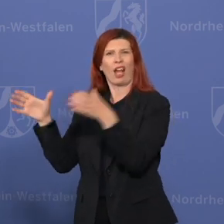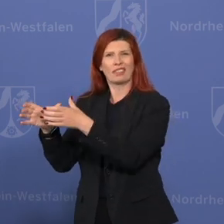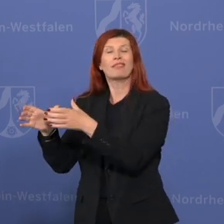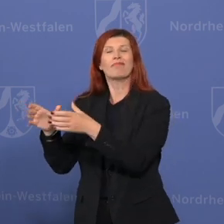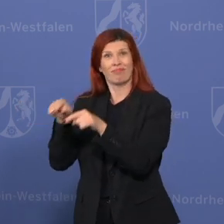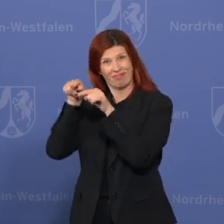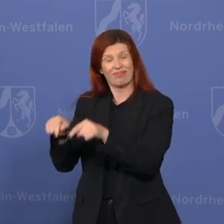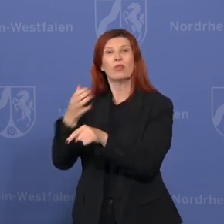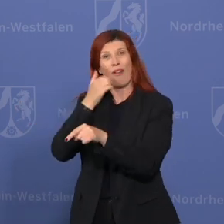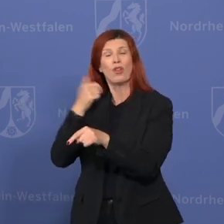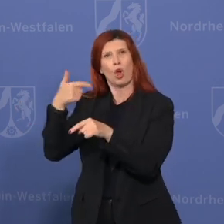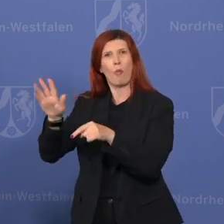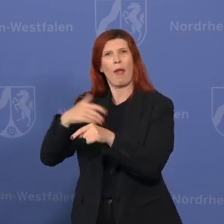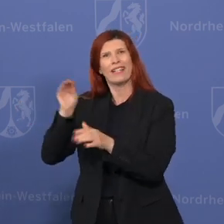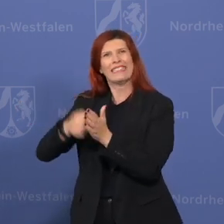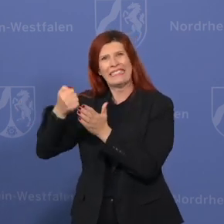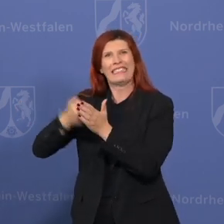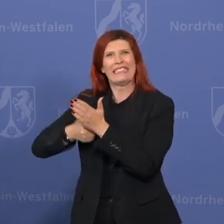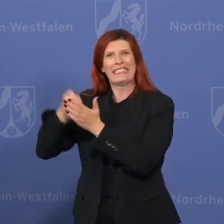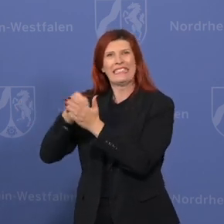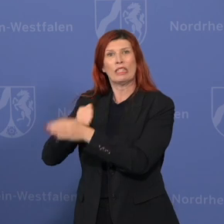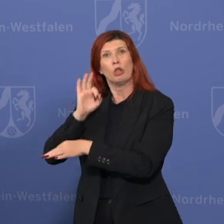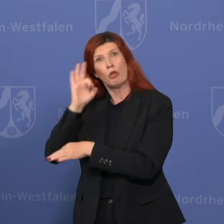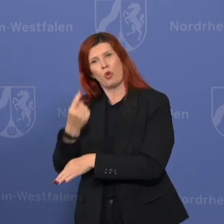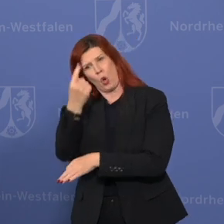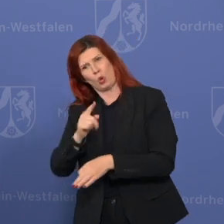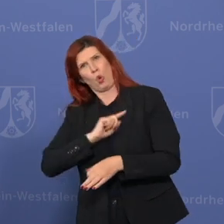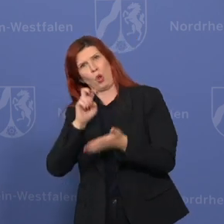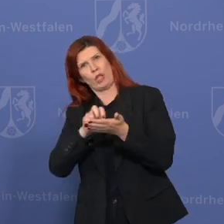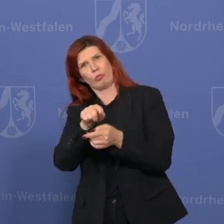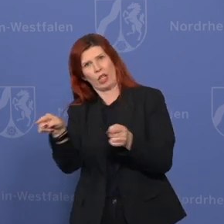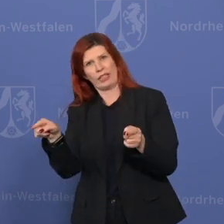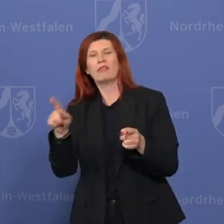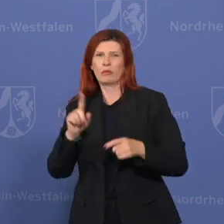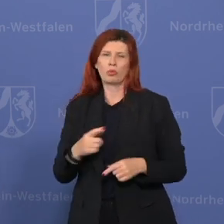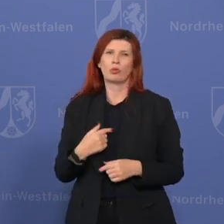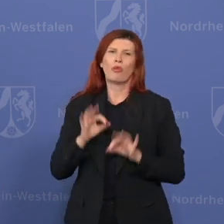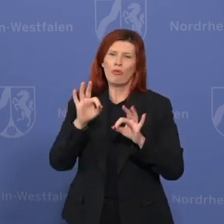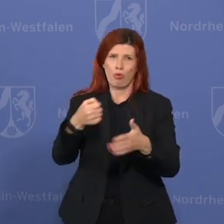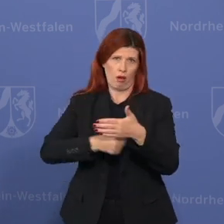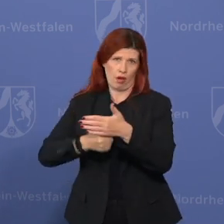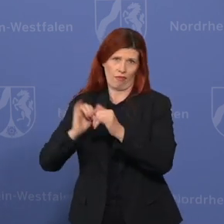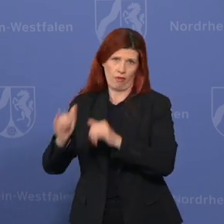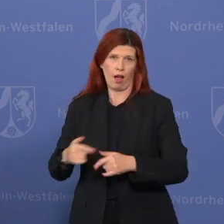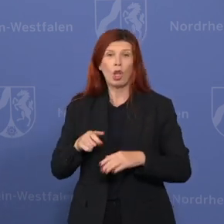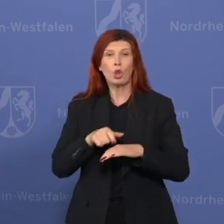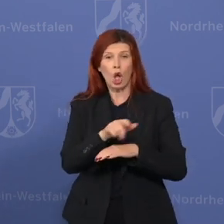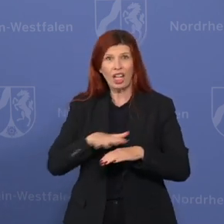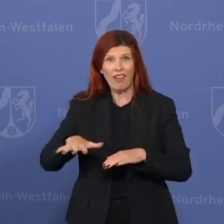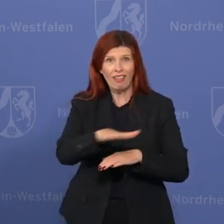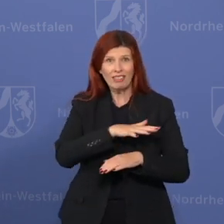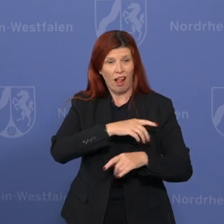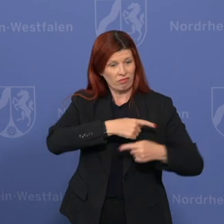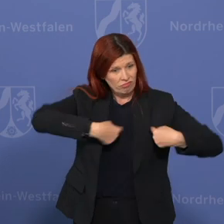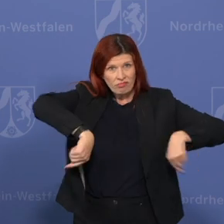ebenfalls einsetzen und auf den Bundesfinanzminister zugehen. Sie sehen, Nordrhein-Westfalen setzt derzeit mit